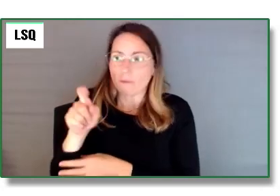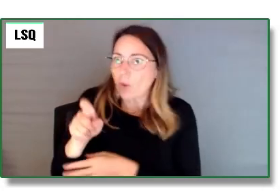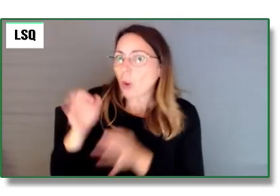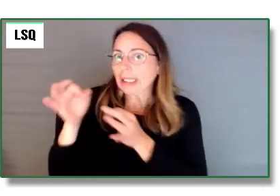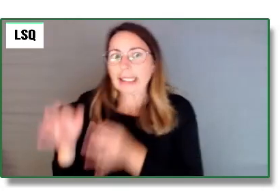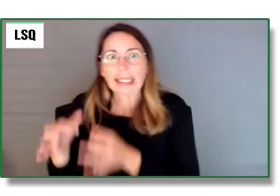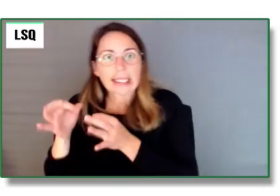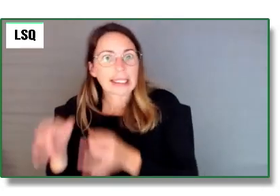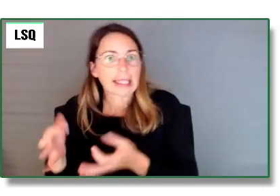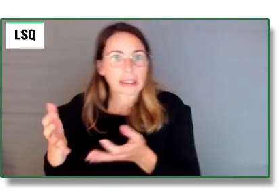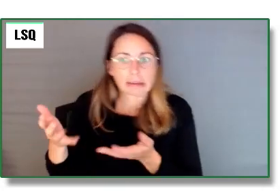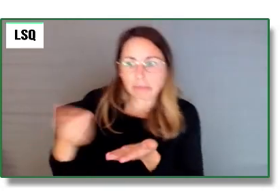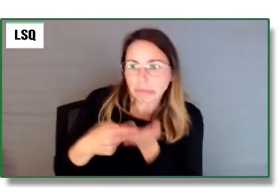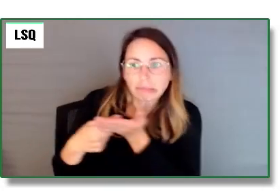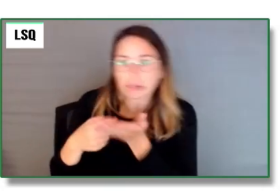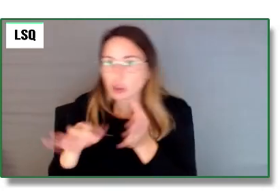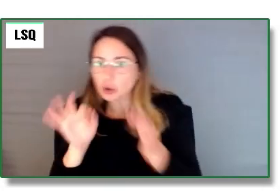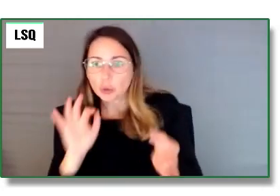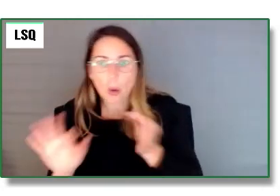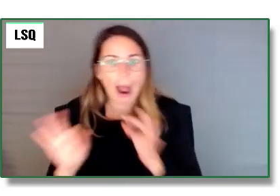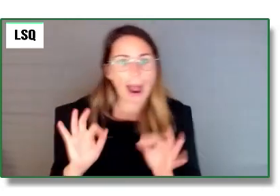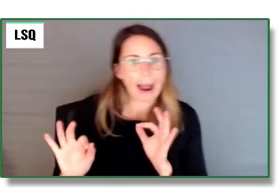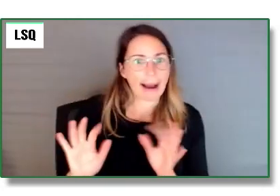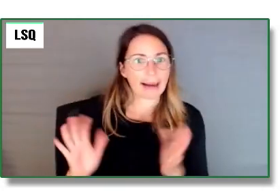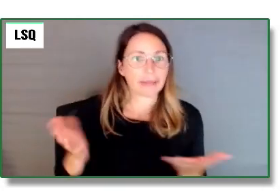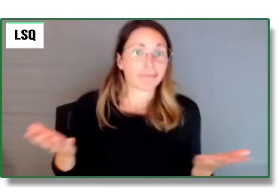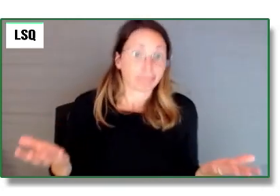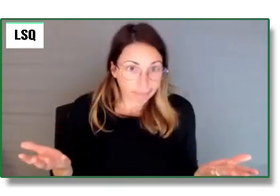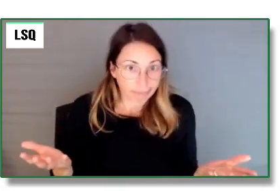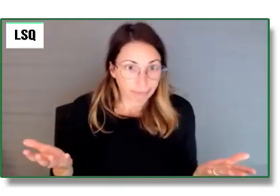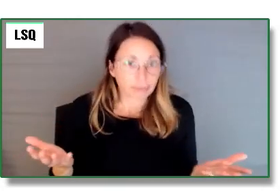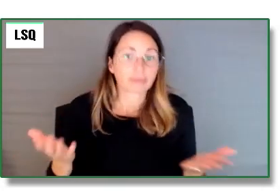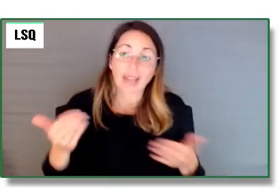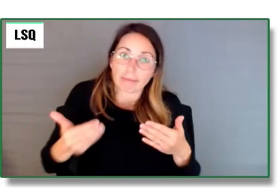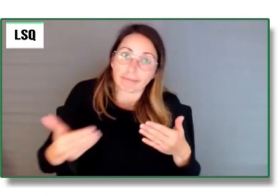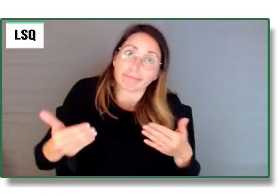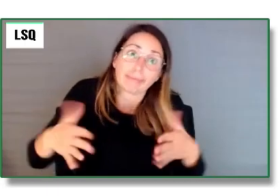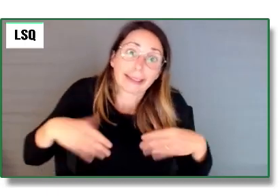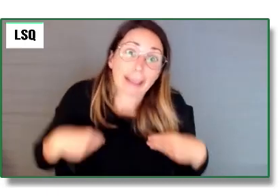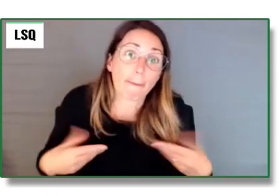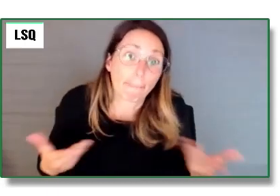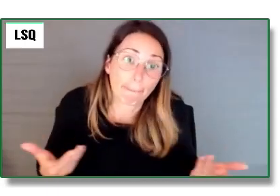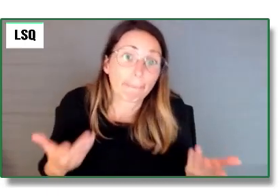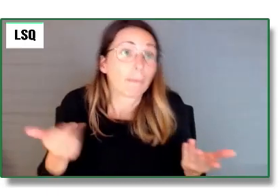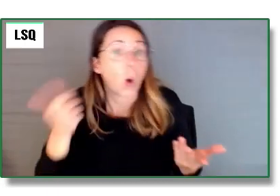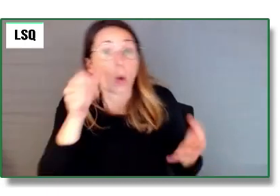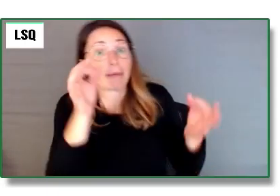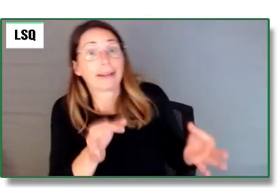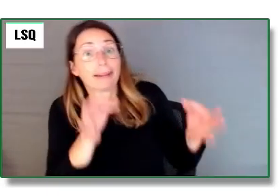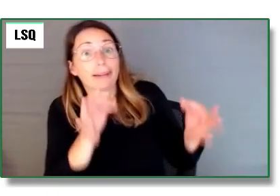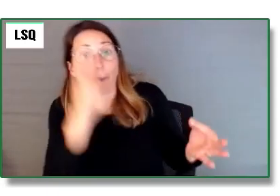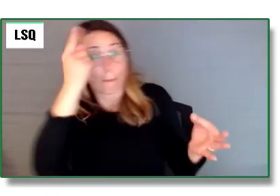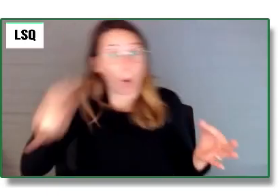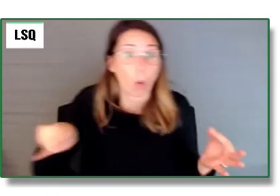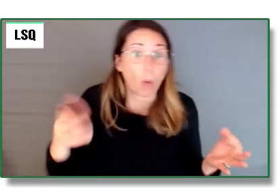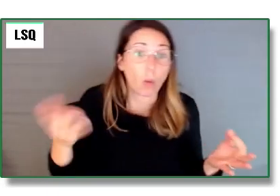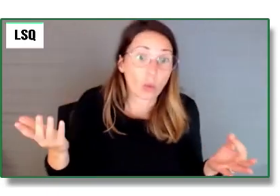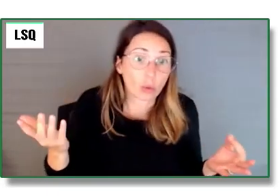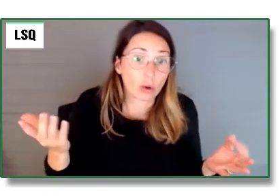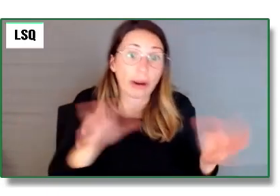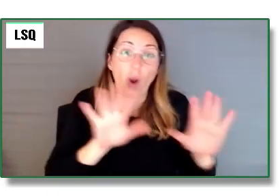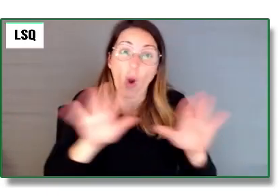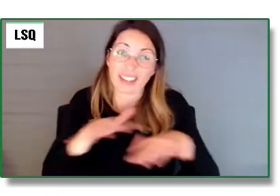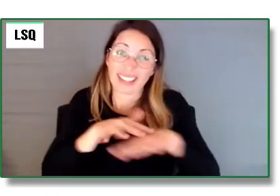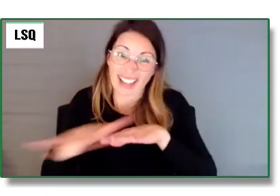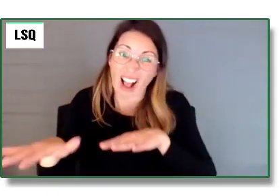choix, ont dû accepter les choix et les décisions qui ont été faites pour eux avec des conséquences négatives. L'accessibilité